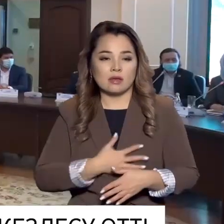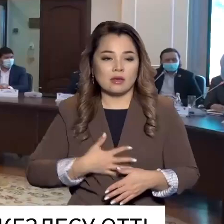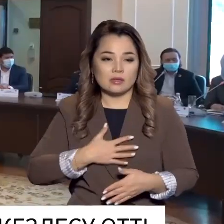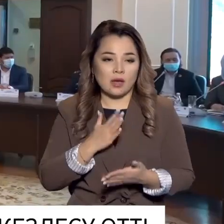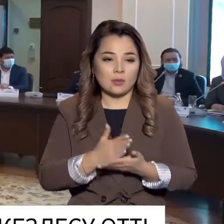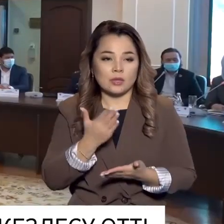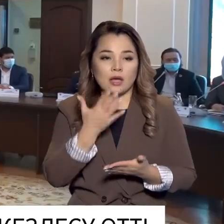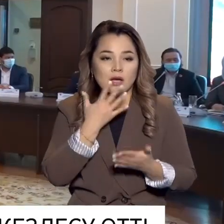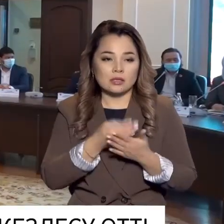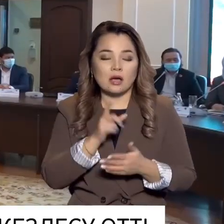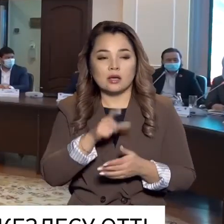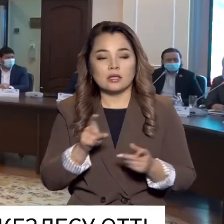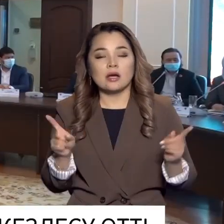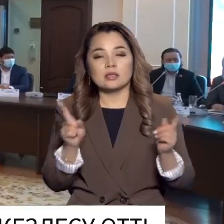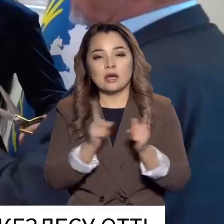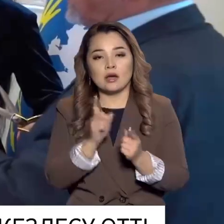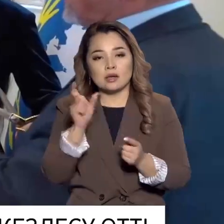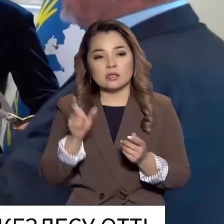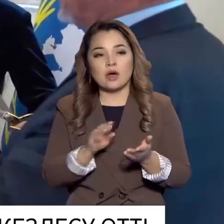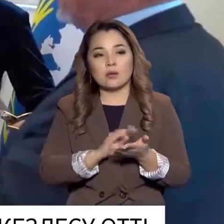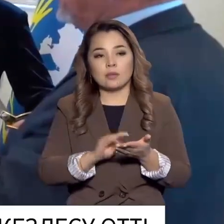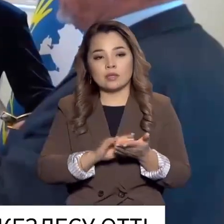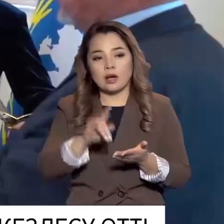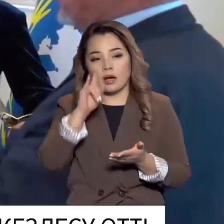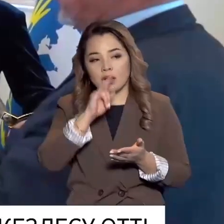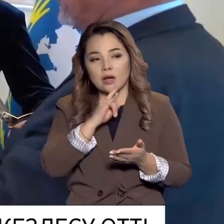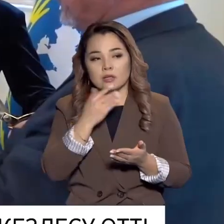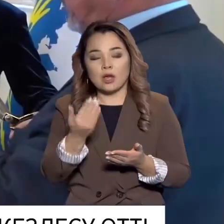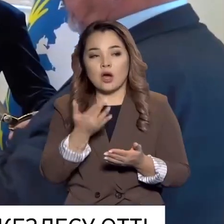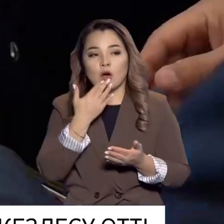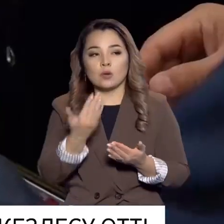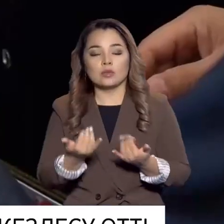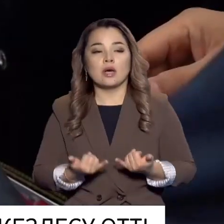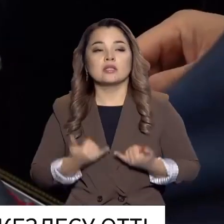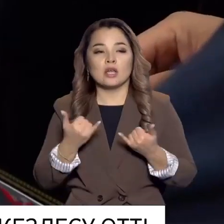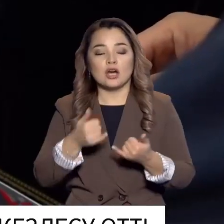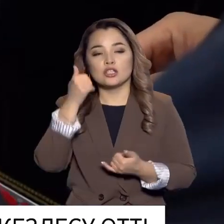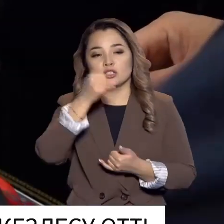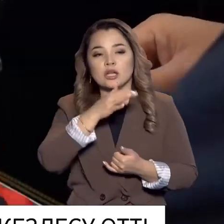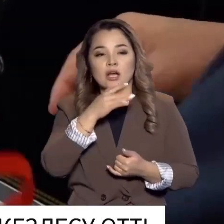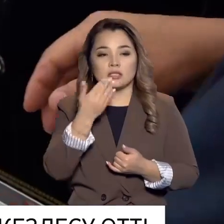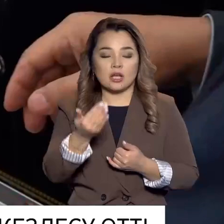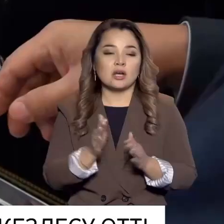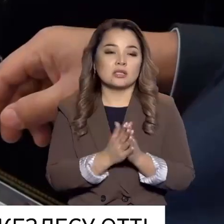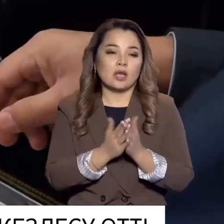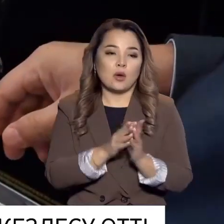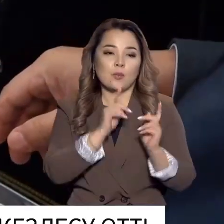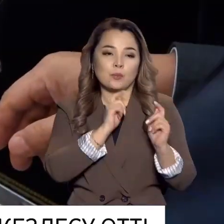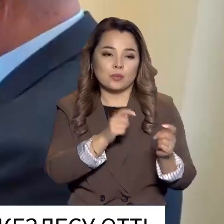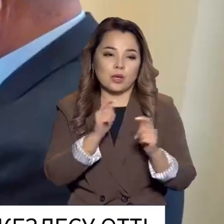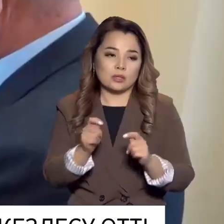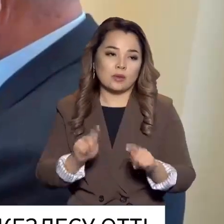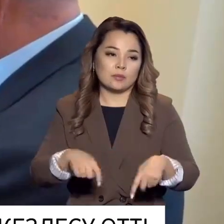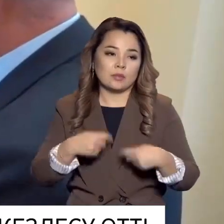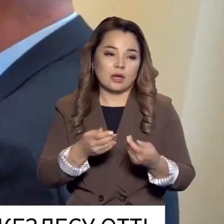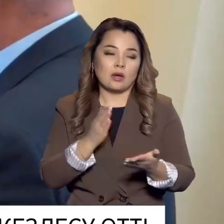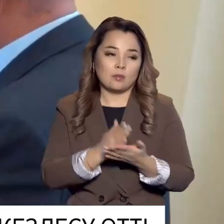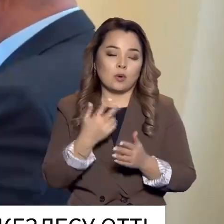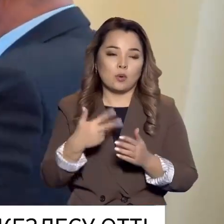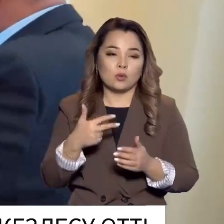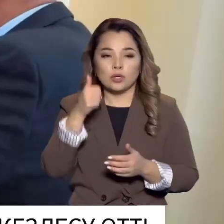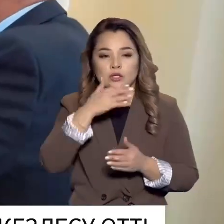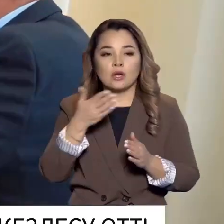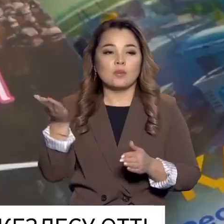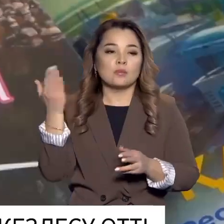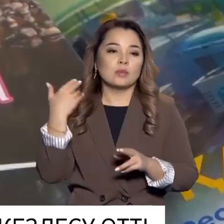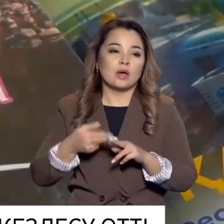Салтанатты кездесуде қаламгер Құрметбек Сансызбайұлының «Қазақ құндылығы, ұлт ұлылығы және жылдар жылдамасы» атты қос кітабы оқырманға жол тартты. 30 жыл бұрын